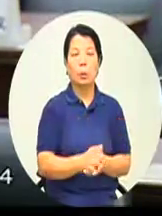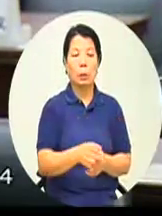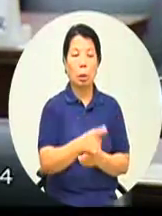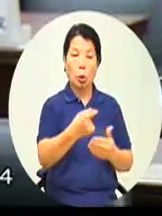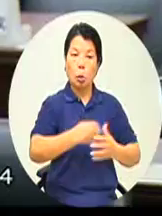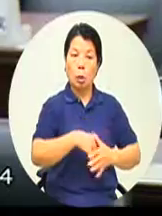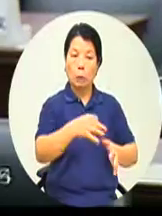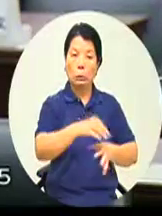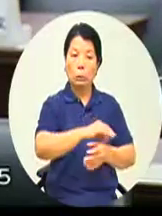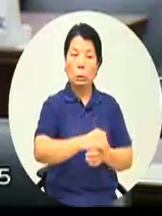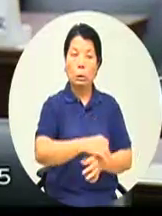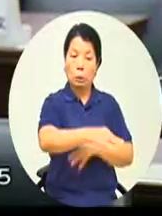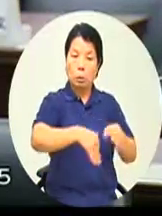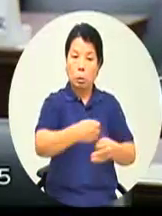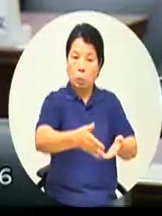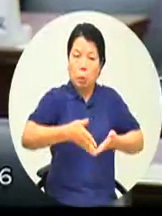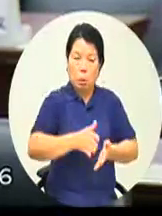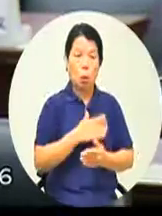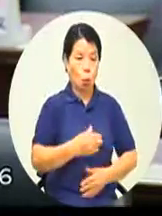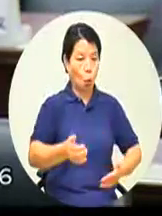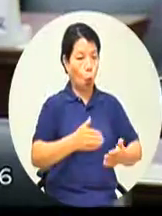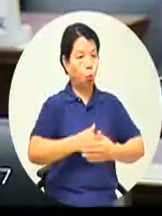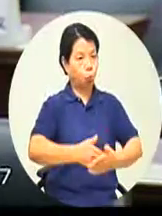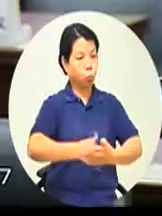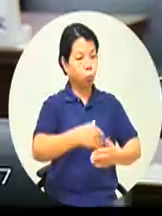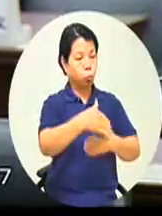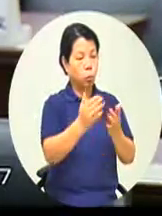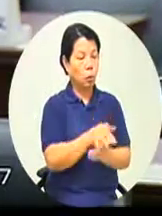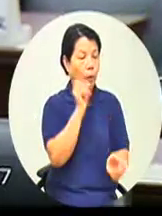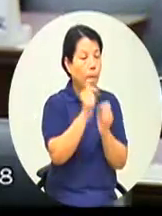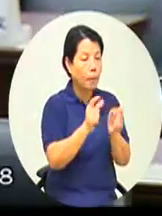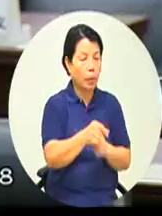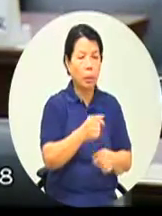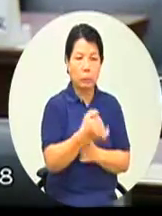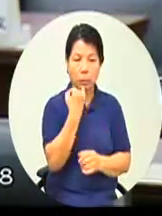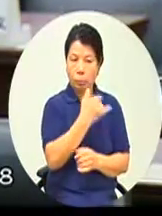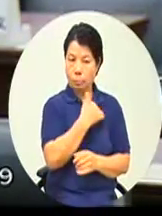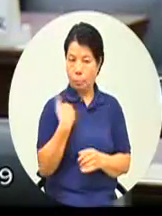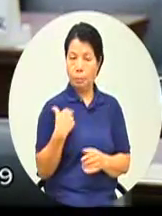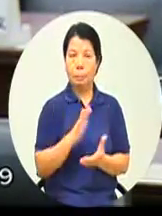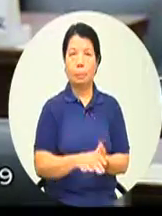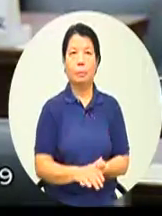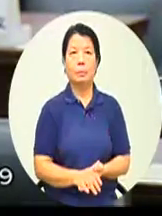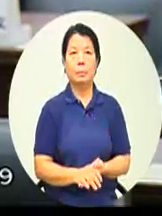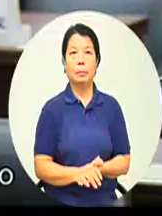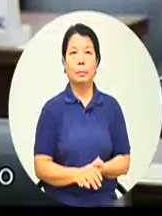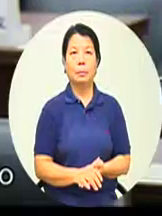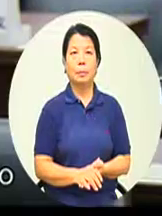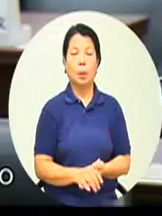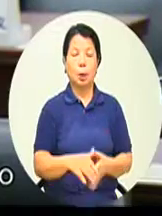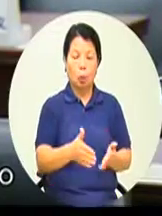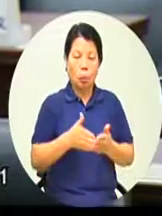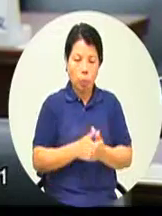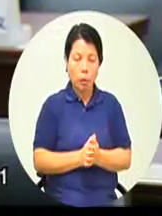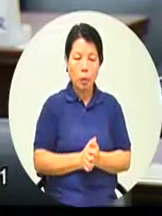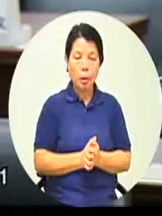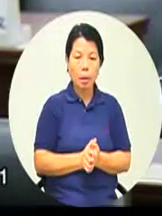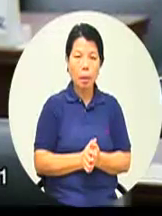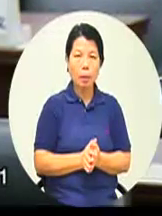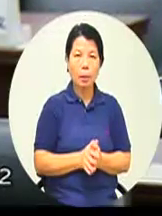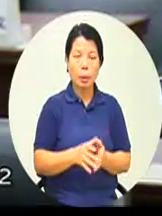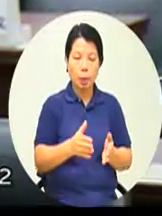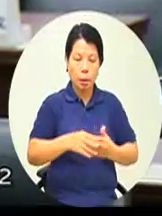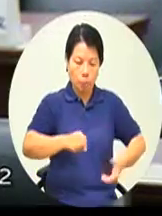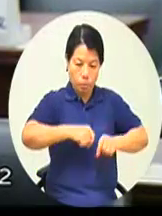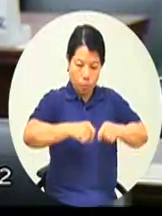来顾无做啊，巴肚若真袂饱，唔靠我倒去阁买其他物件，吼这点我希望讲文化局者爱大胆提出